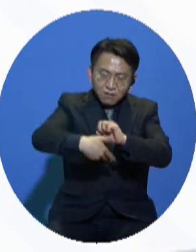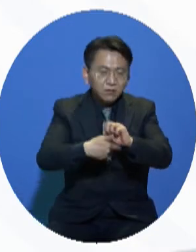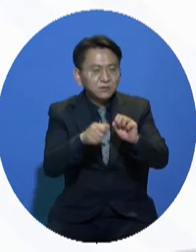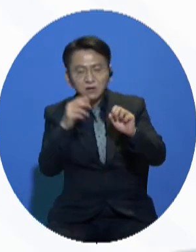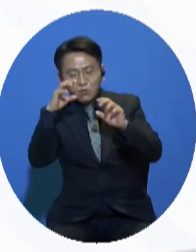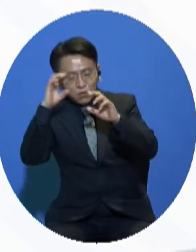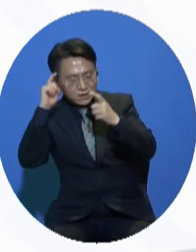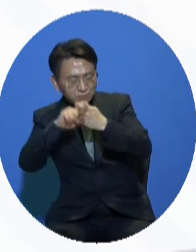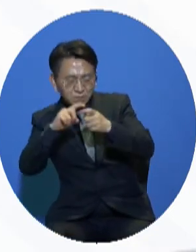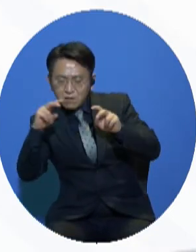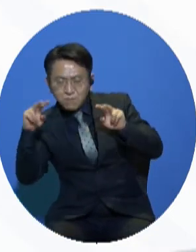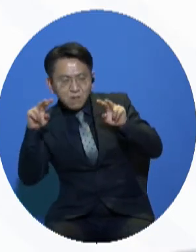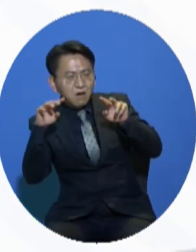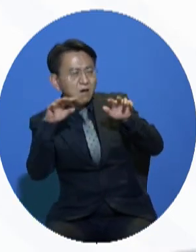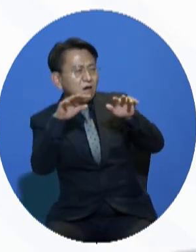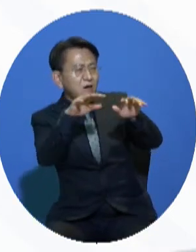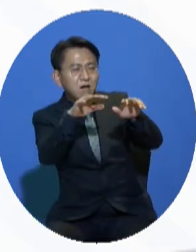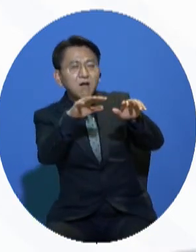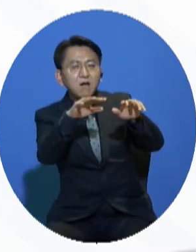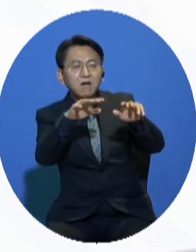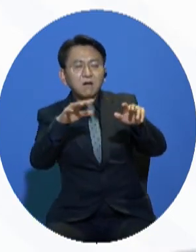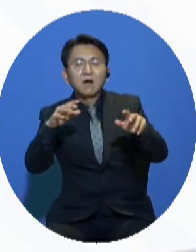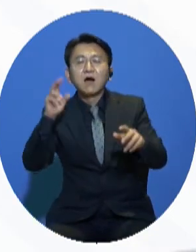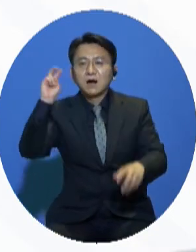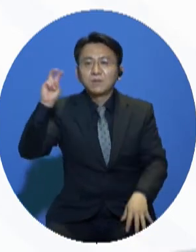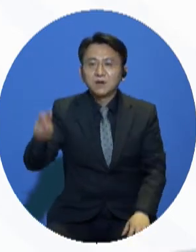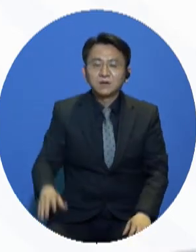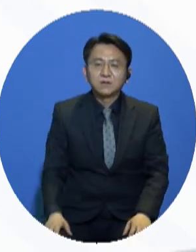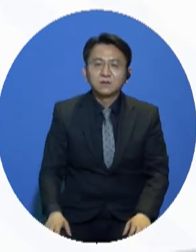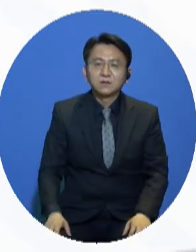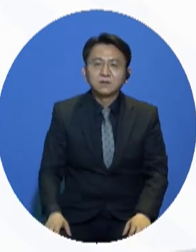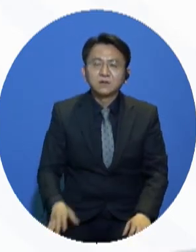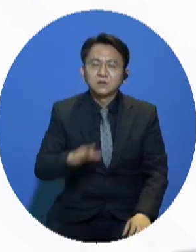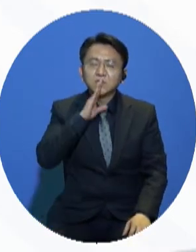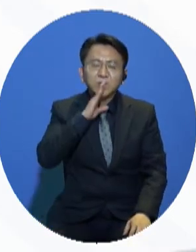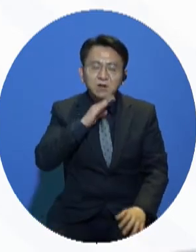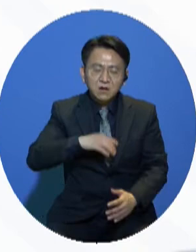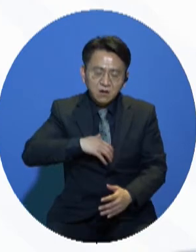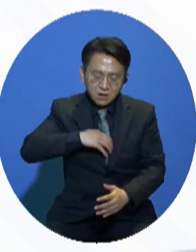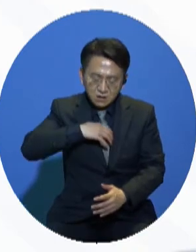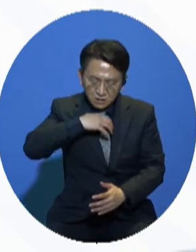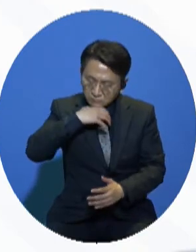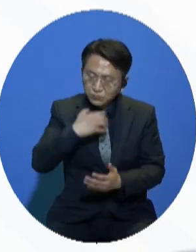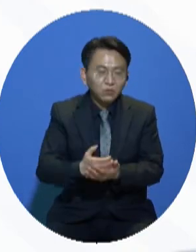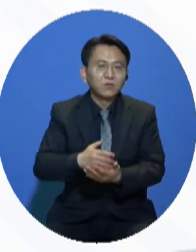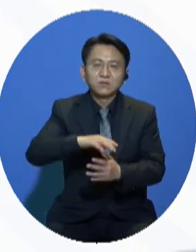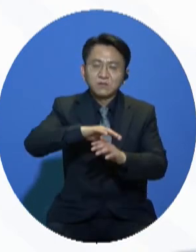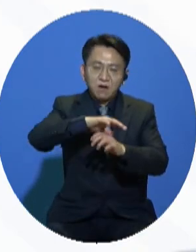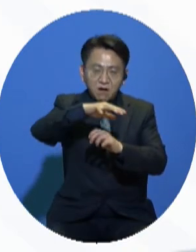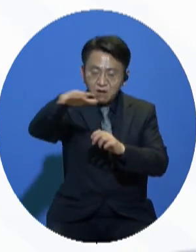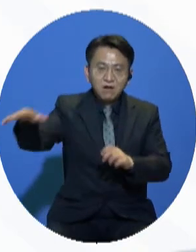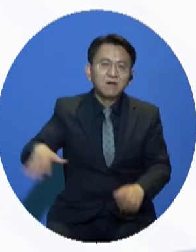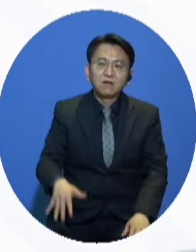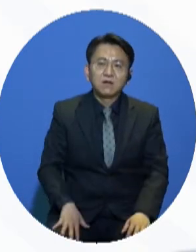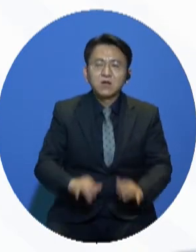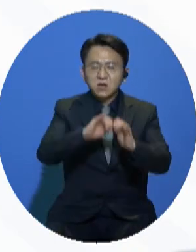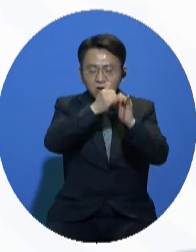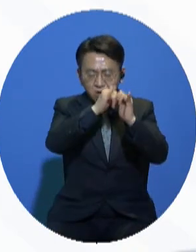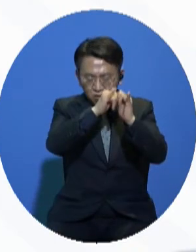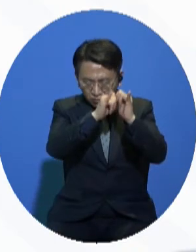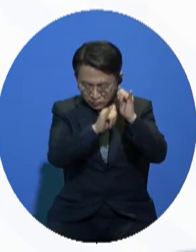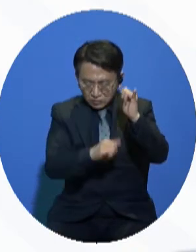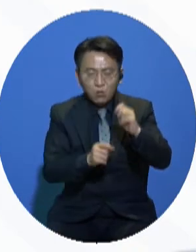이목을 집중시킨 그런 순간이 아닌가라는 생각이 듭니다. 엄청난 감회가 새로웠던 그런 순간이었고 역사 속에 남을